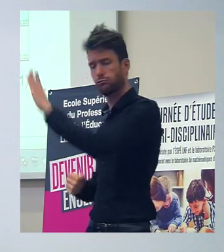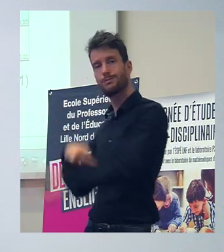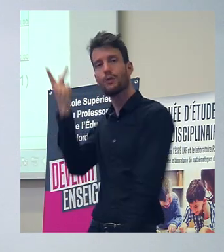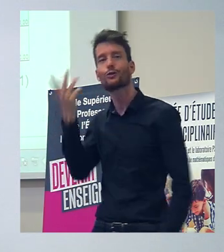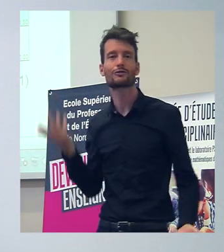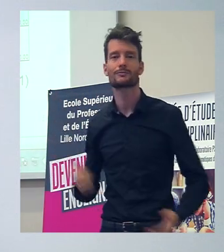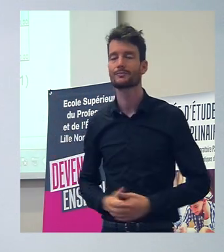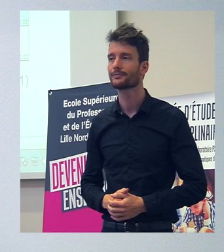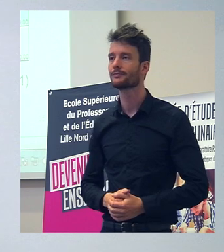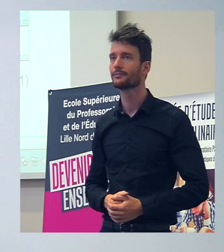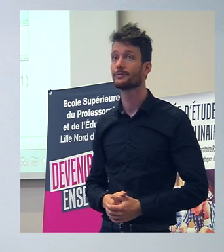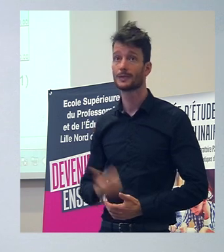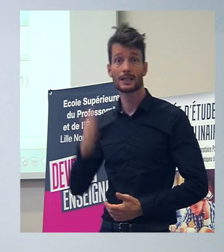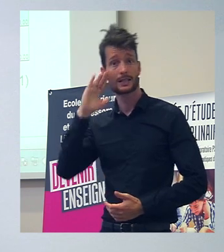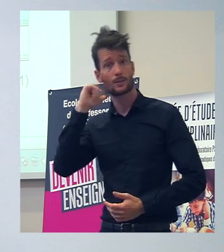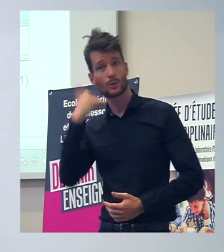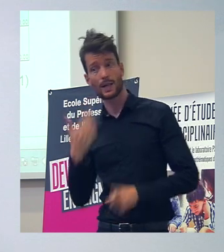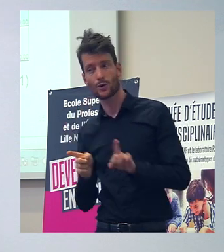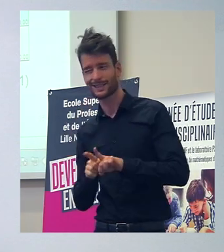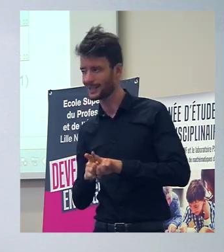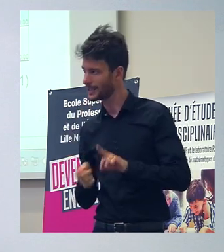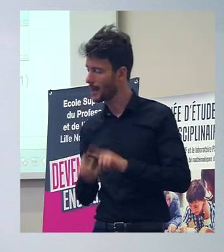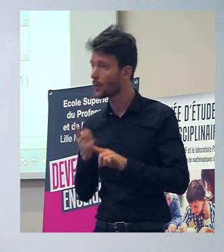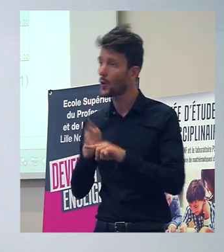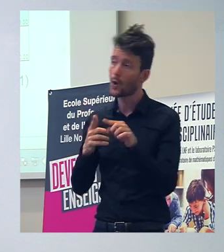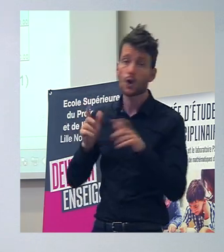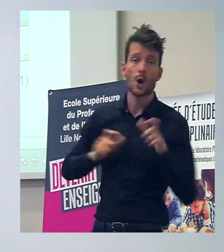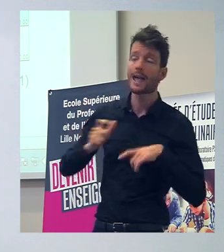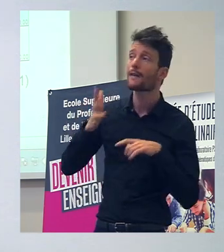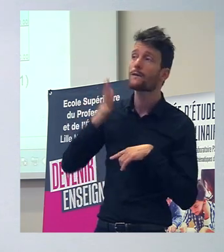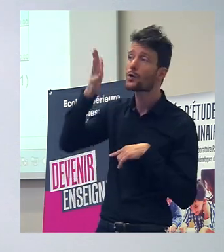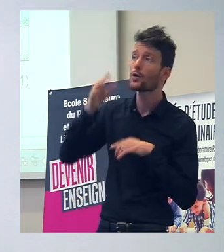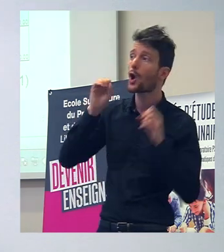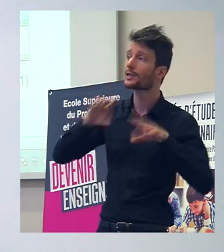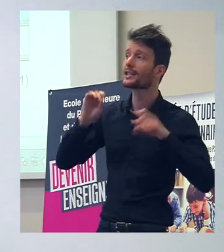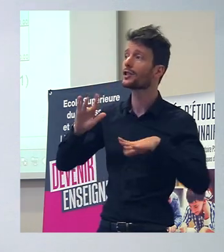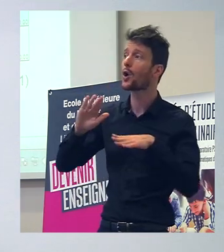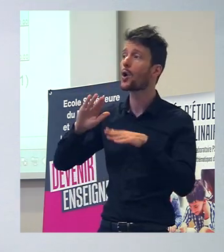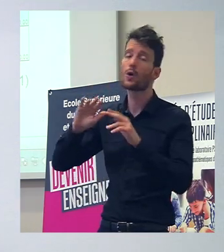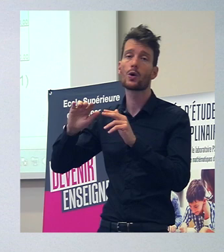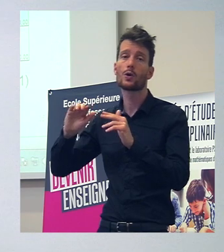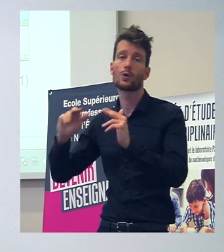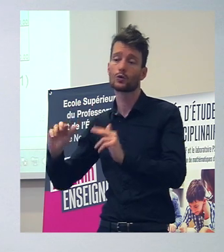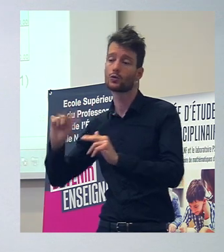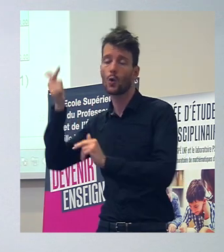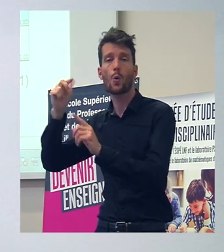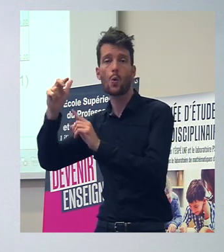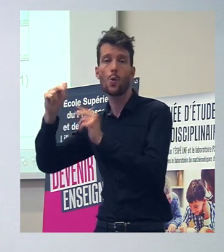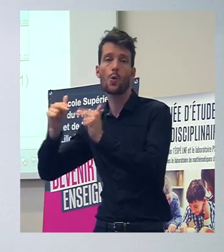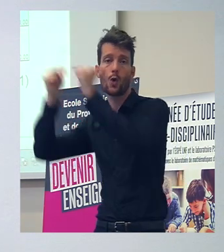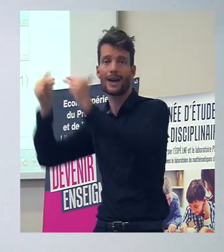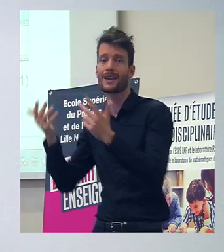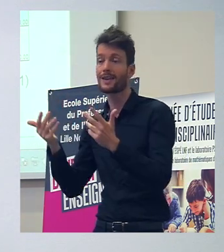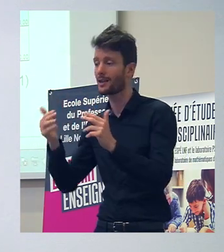l'importance d'aussi responsabiliser nos collègues futurs enseignants du secondaire, parce que c'est là aussi où la croissance